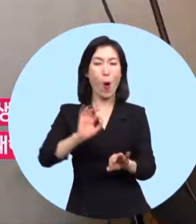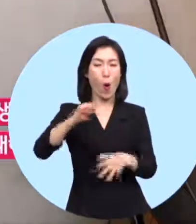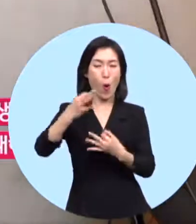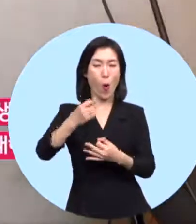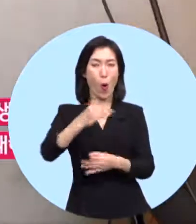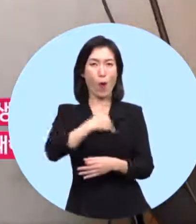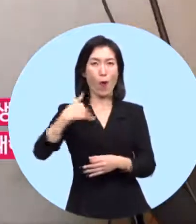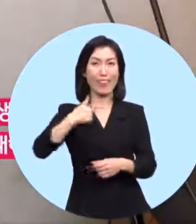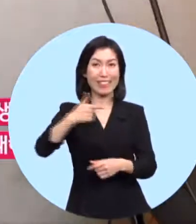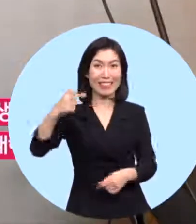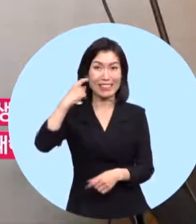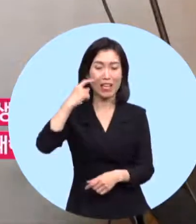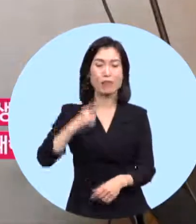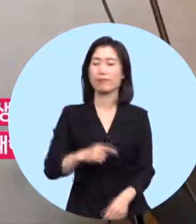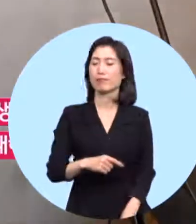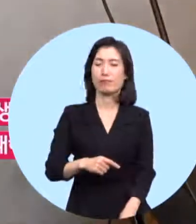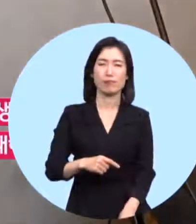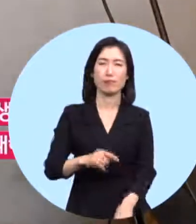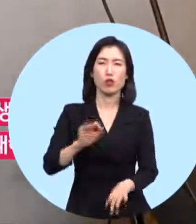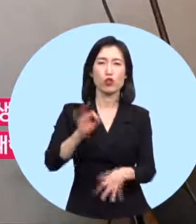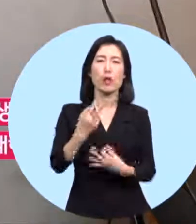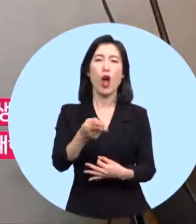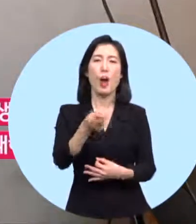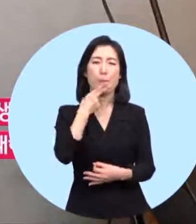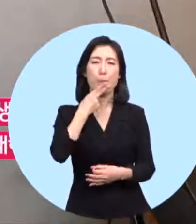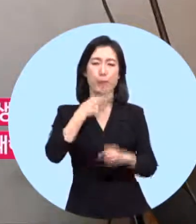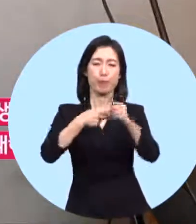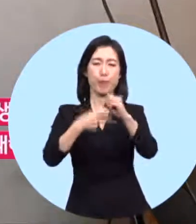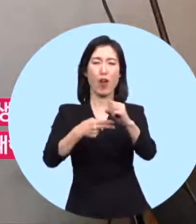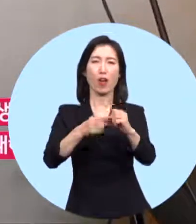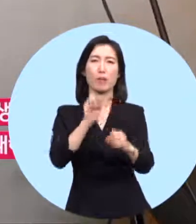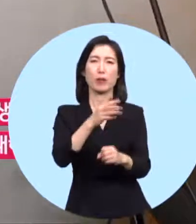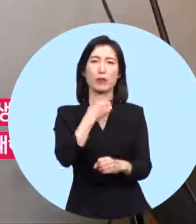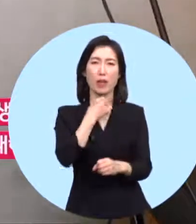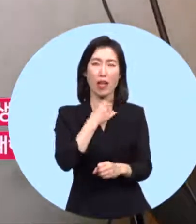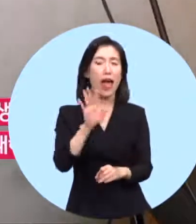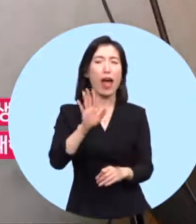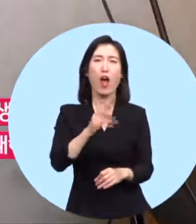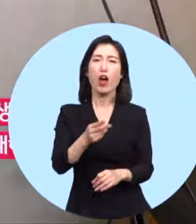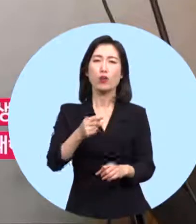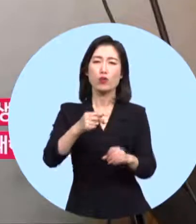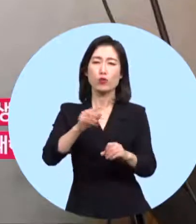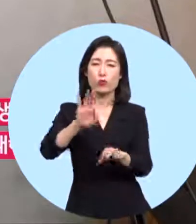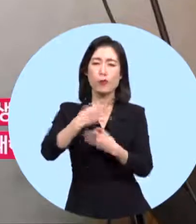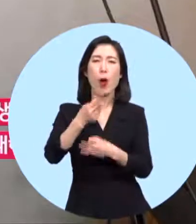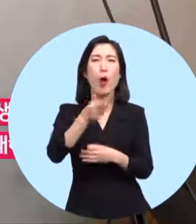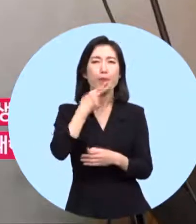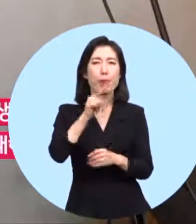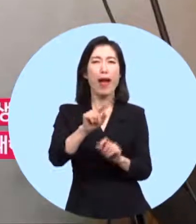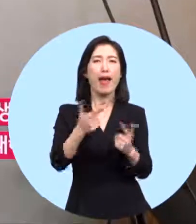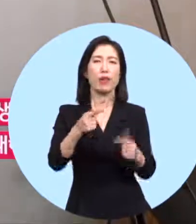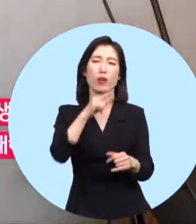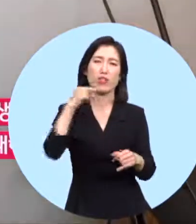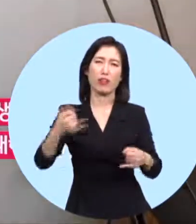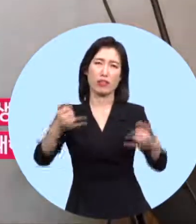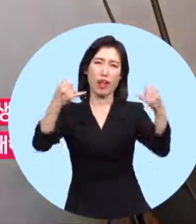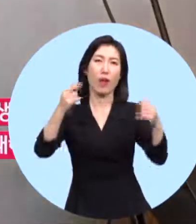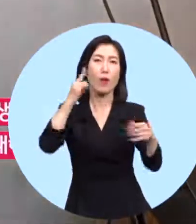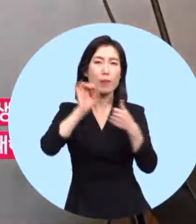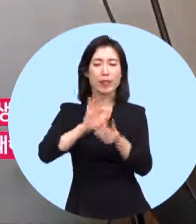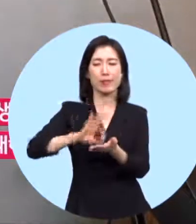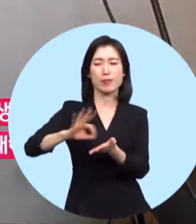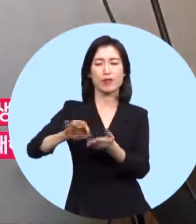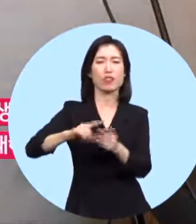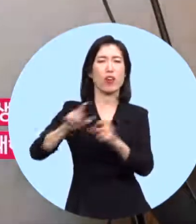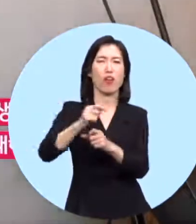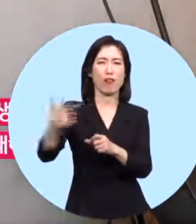생각하시죠? 전혀 수익이 없다고 말씀드릴 수 있습니다. 아니 없는 게 아니라 적자라고 말씀드릴 수 있어요. 왜냐하면 지출이 훨씬 더